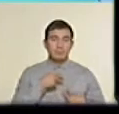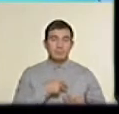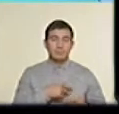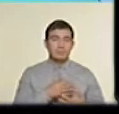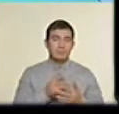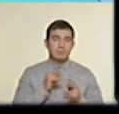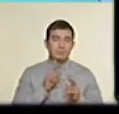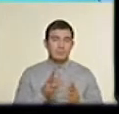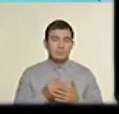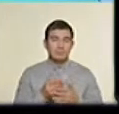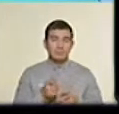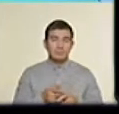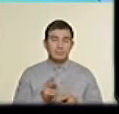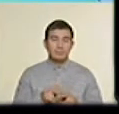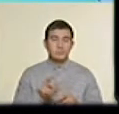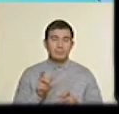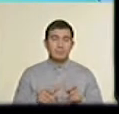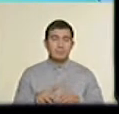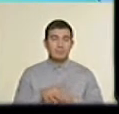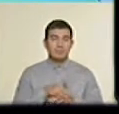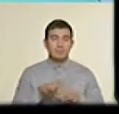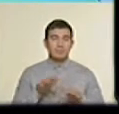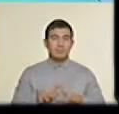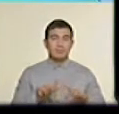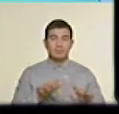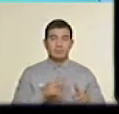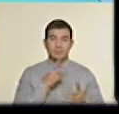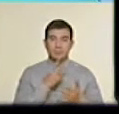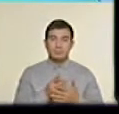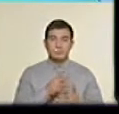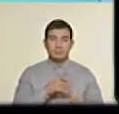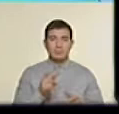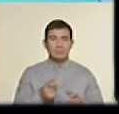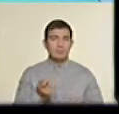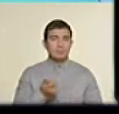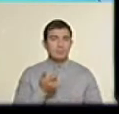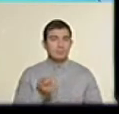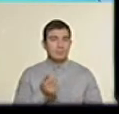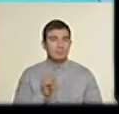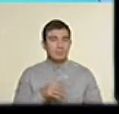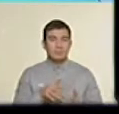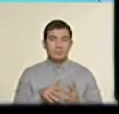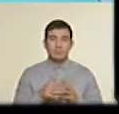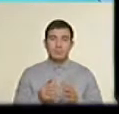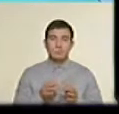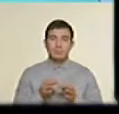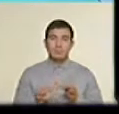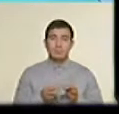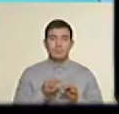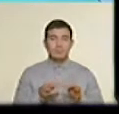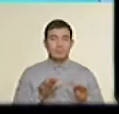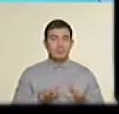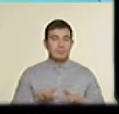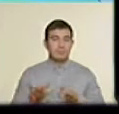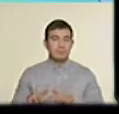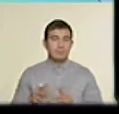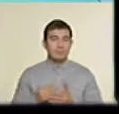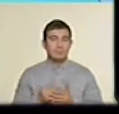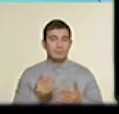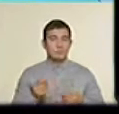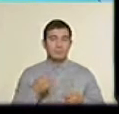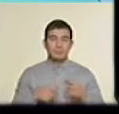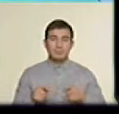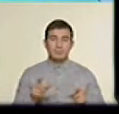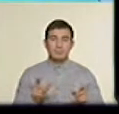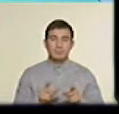sohalarini aholi gavjum hududlarida joylashtiriladi. Aholisi kam bo'lgan qishloq joylarda biz katta hajmdagi savdo